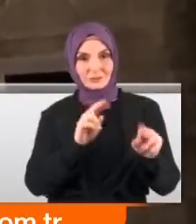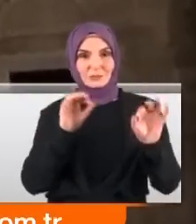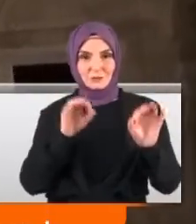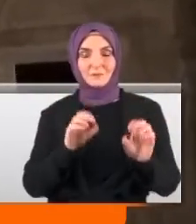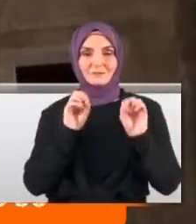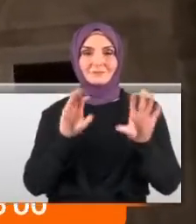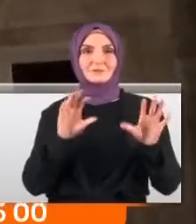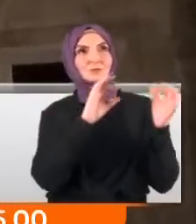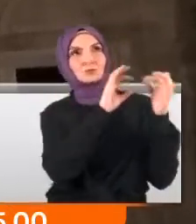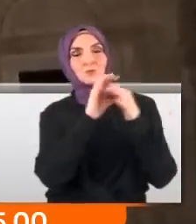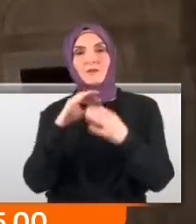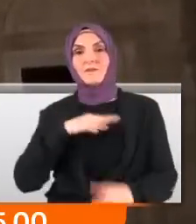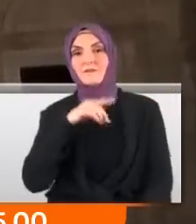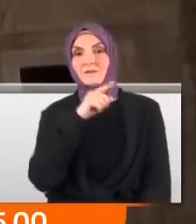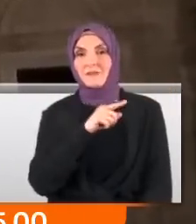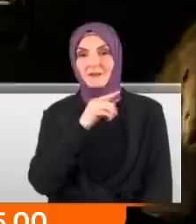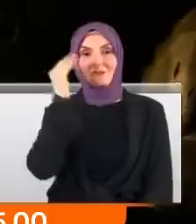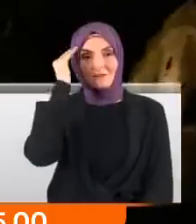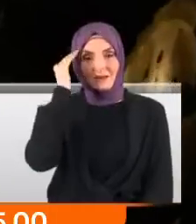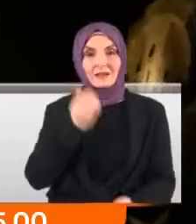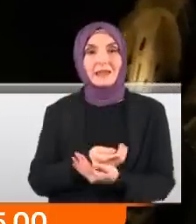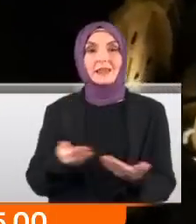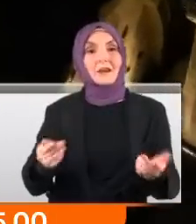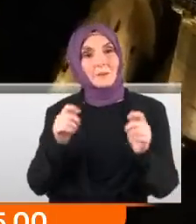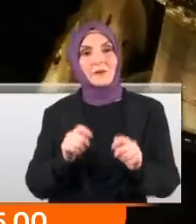ve yazıda yoksula ikram et yazıyor.